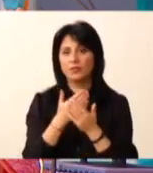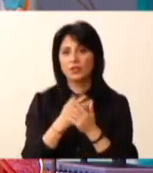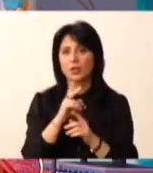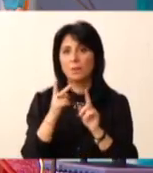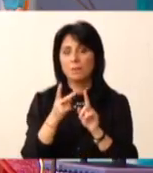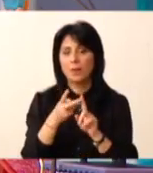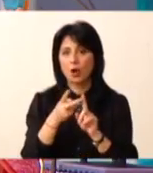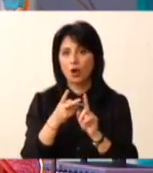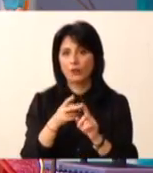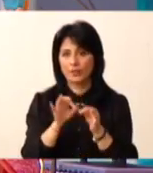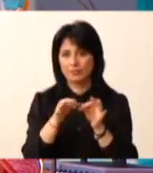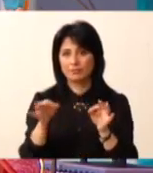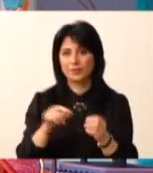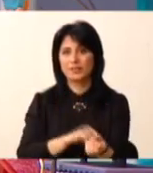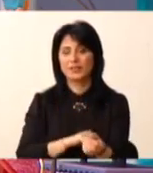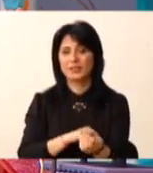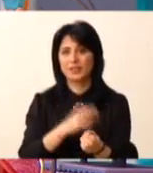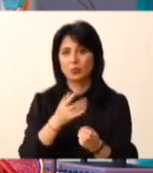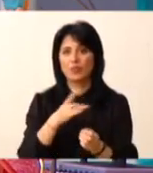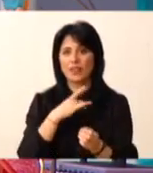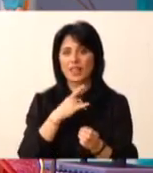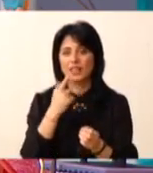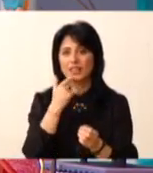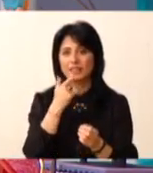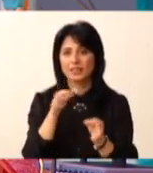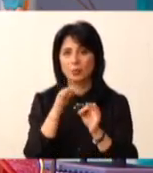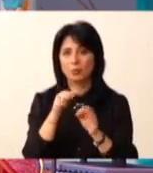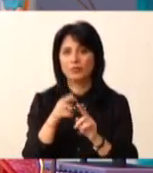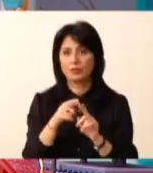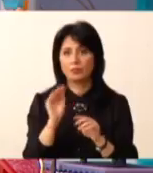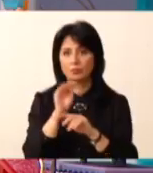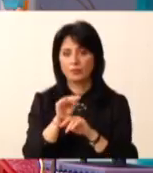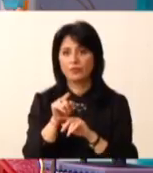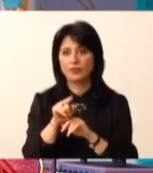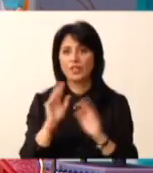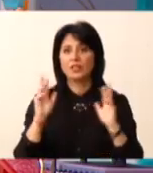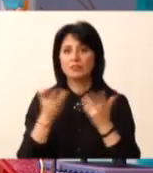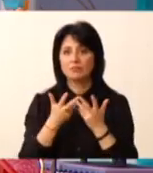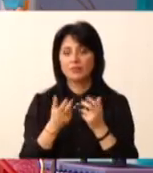რომ ანტისხეულების ტიტრი არაოდენობა არის მომატებული, არის აუტოიმუნური